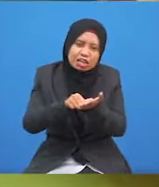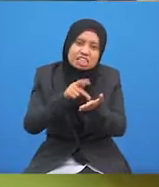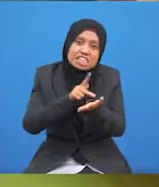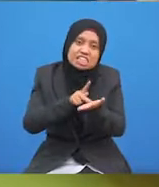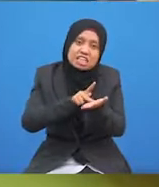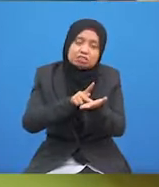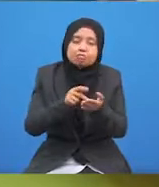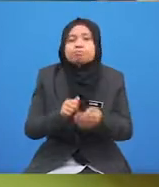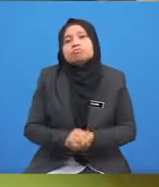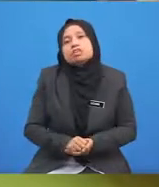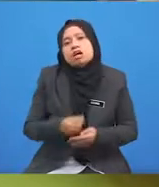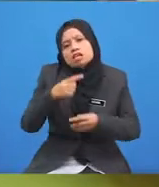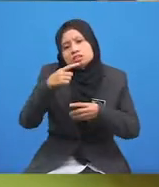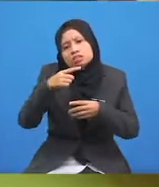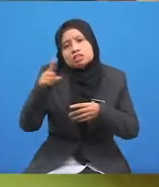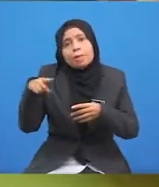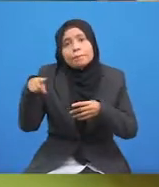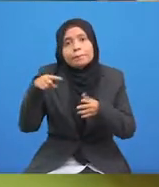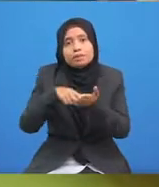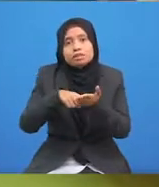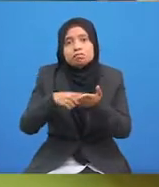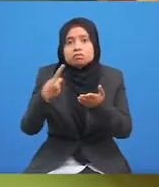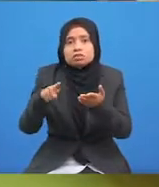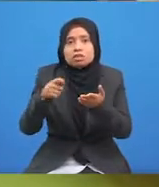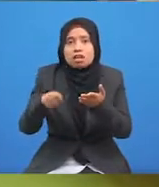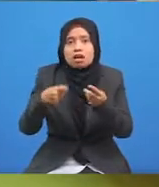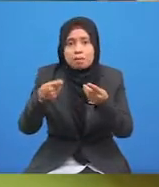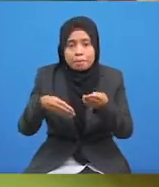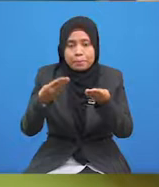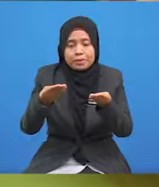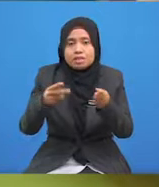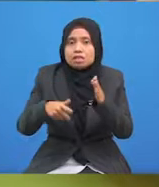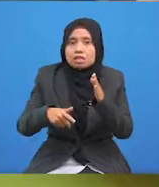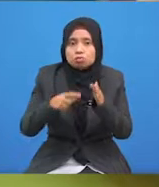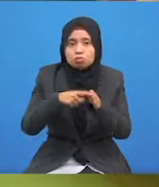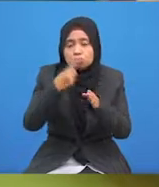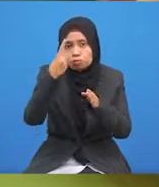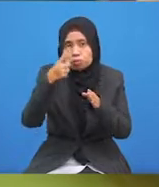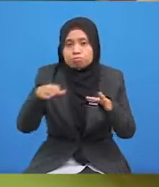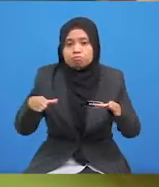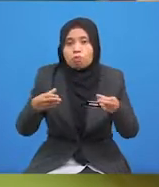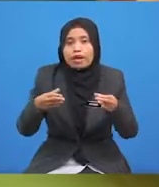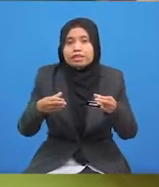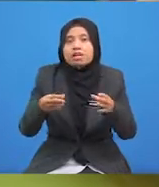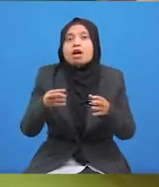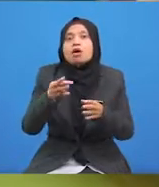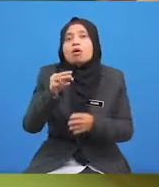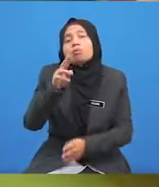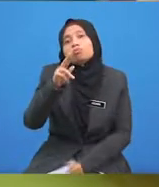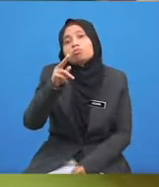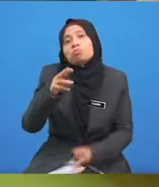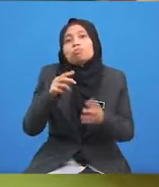Zaman pergolakan inilah yang telah memberinya peluang untuk menulis Mukaddimah